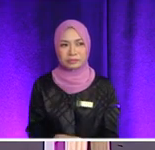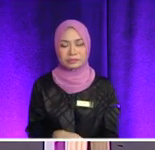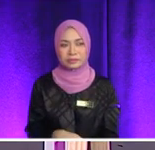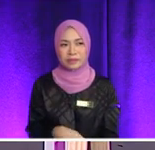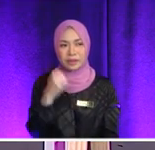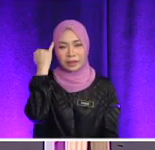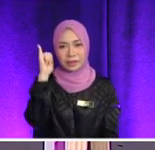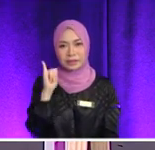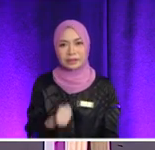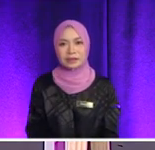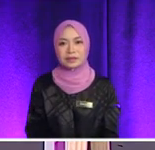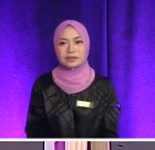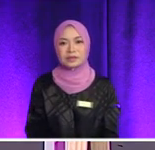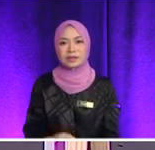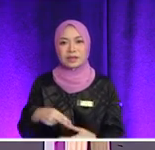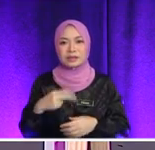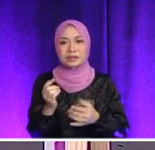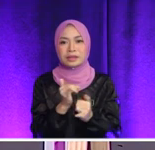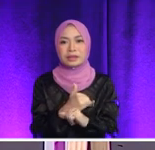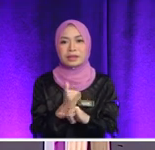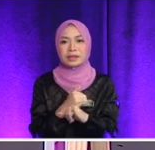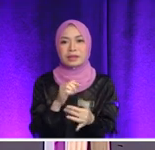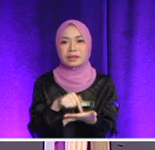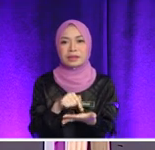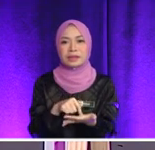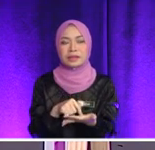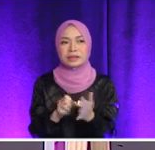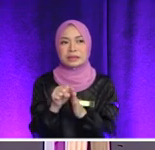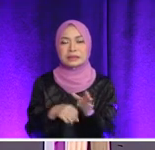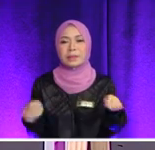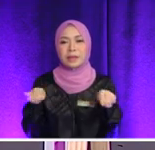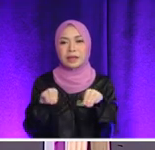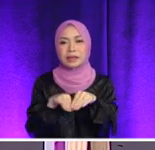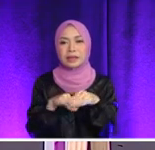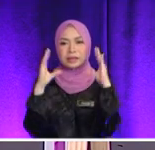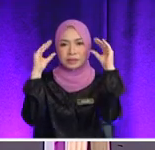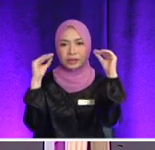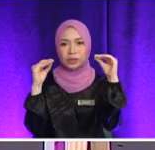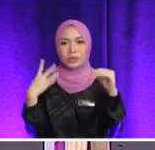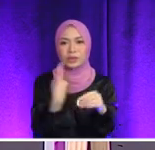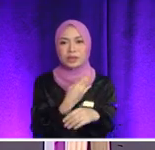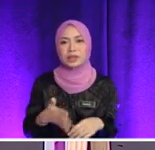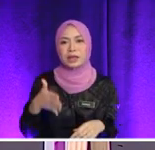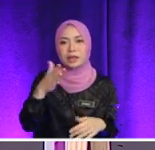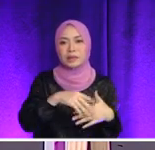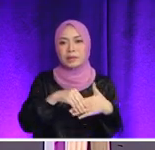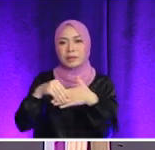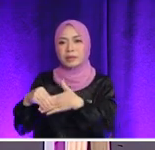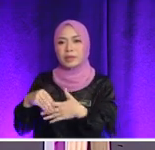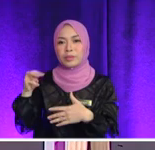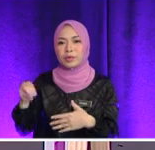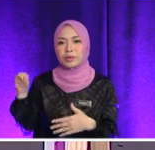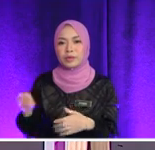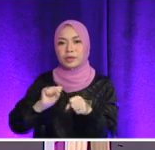penghasilan hasil karya ini kita sebagai Cikgu akan membimbing dan membuat sedikit demonstrasi bagi murid kita baca hasil